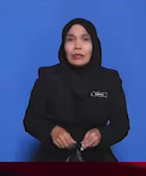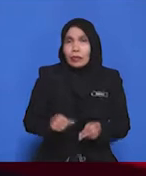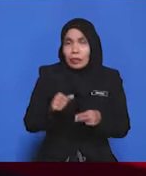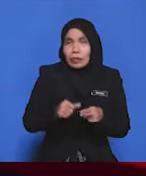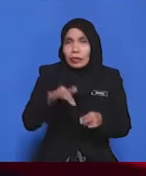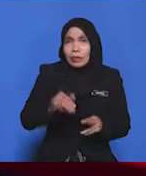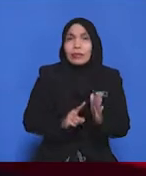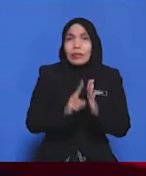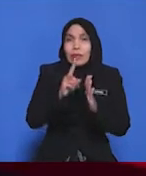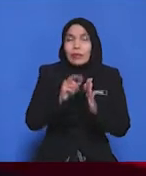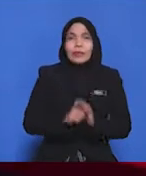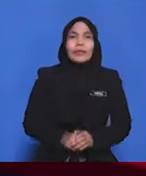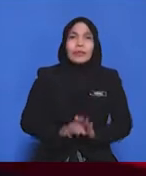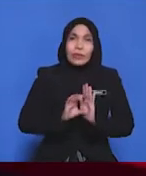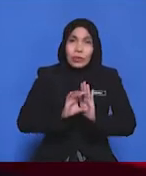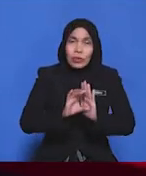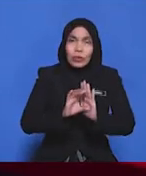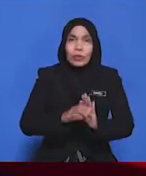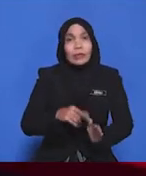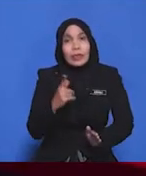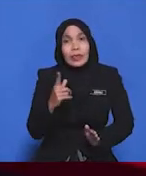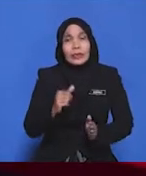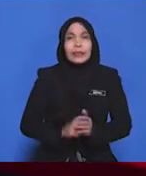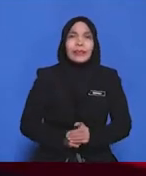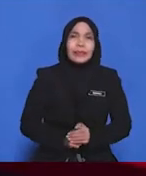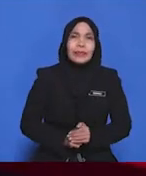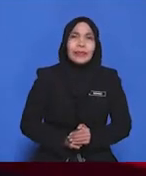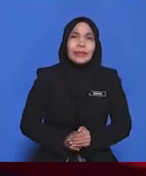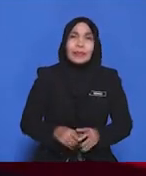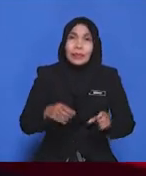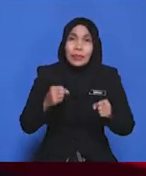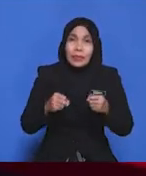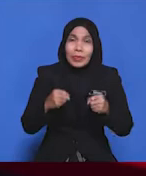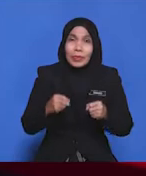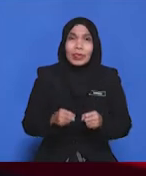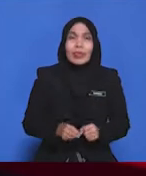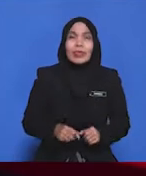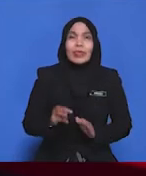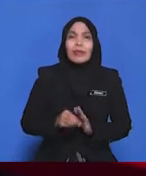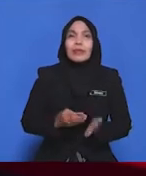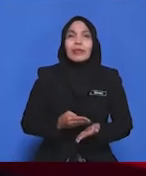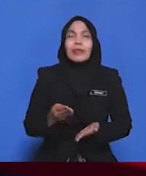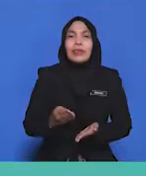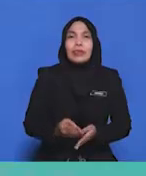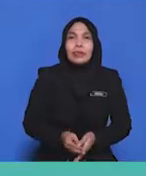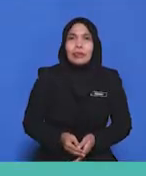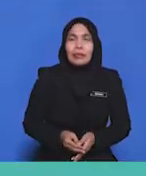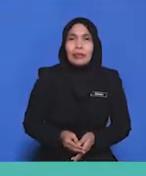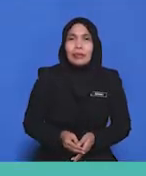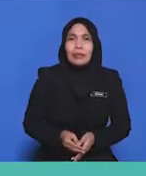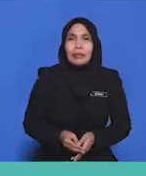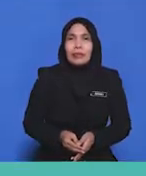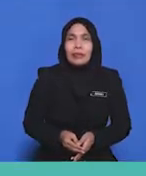itu, contoh yang dapat dikaitkan ialah sukan memberi ruang untuk atlet